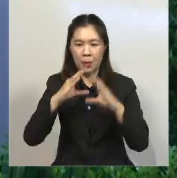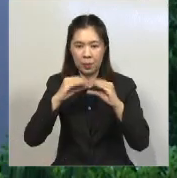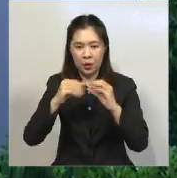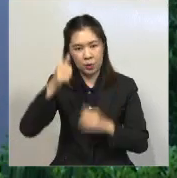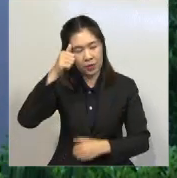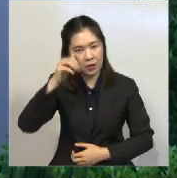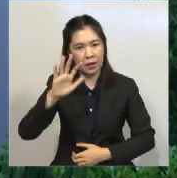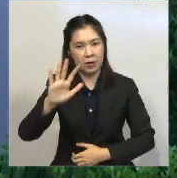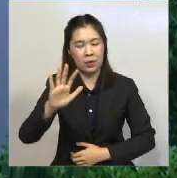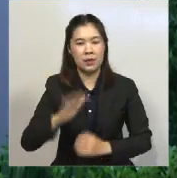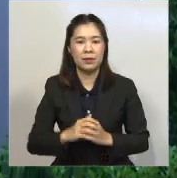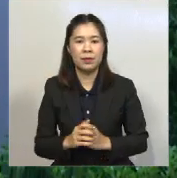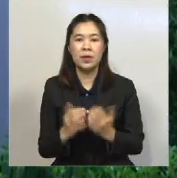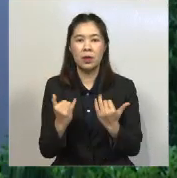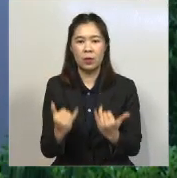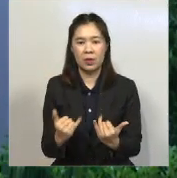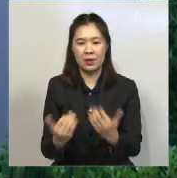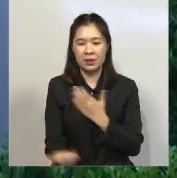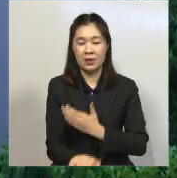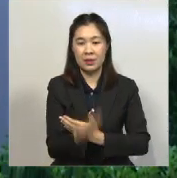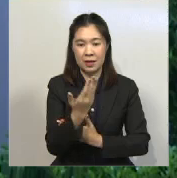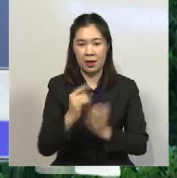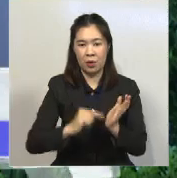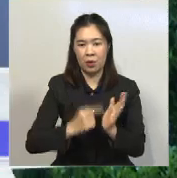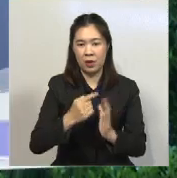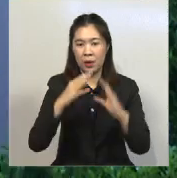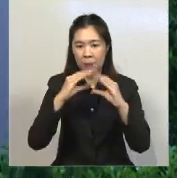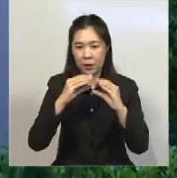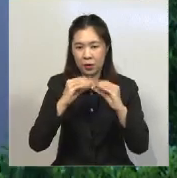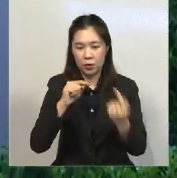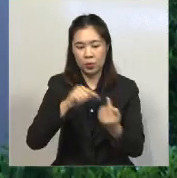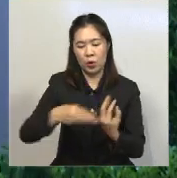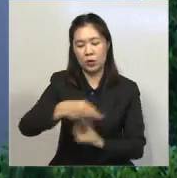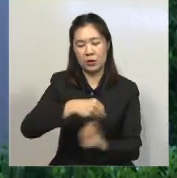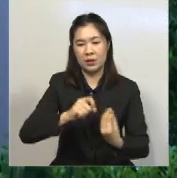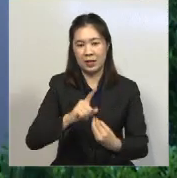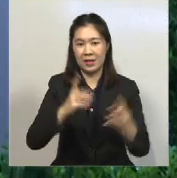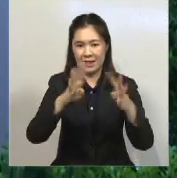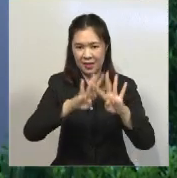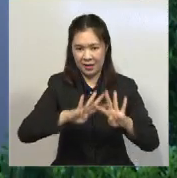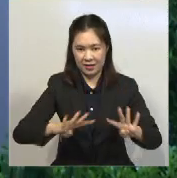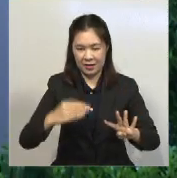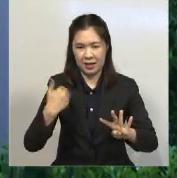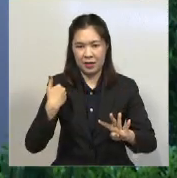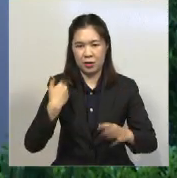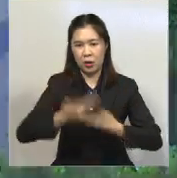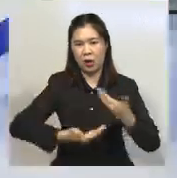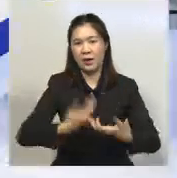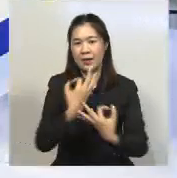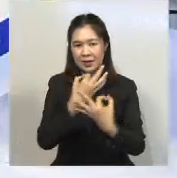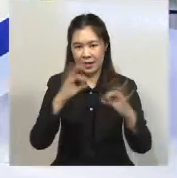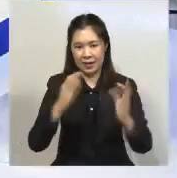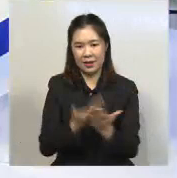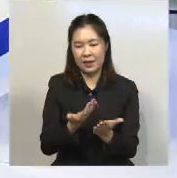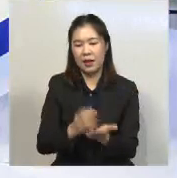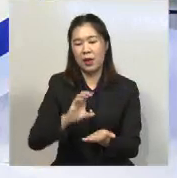5วันค่ะส่วนในวันนี้นะคะช่วงเช้าจะเริ่มด้วยการประชุมรัฐมนตรีเศรษฐกิจอาเซียนคณะมนตรีเขตการค้าเสรีและเขตการลงทุ